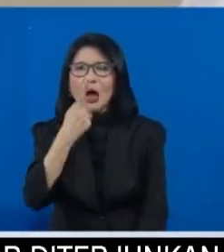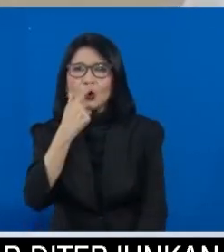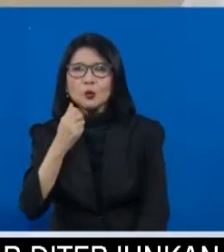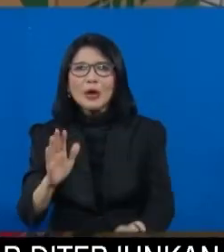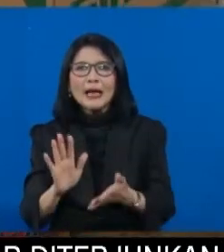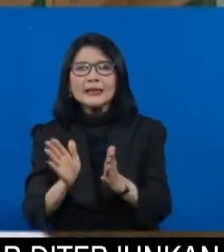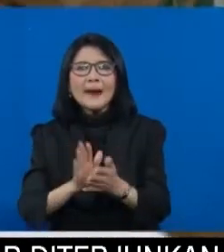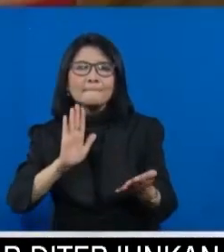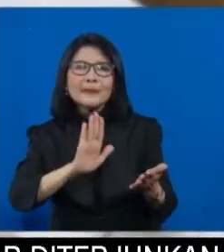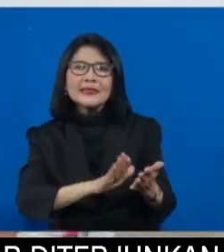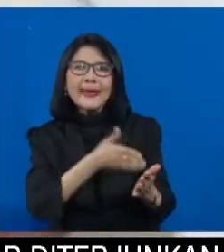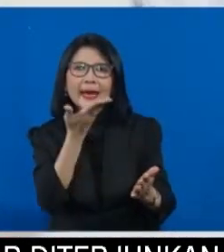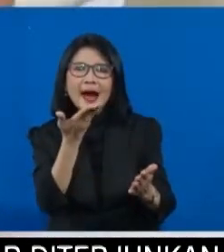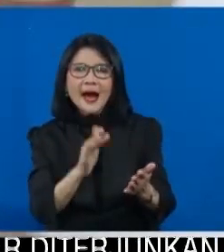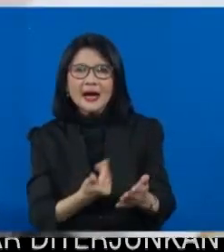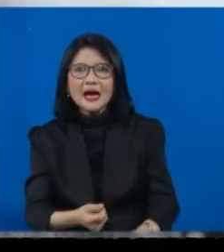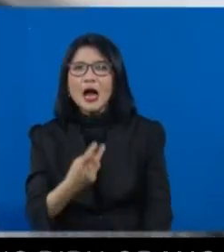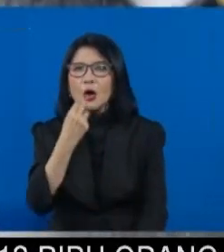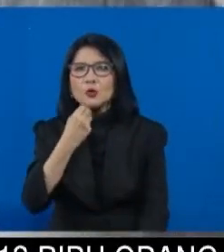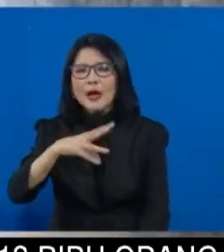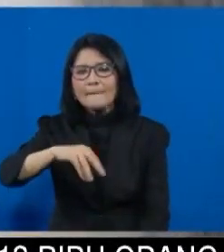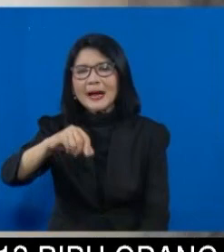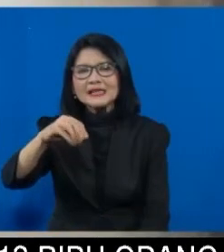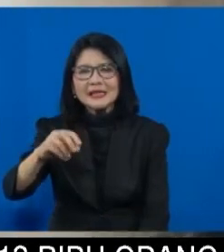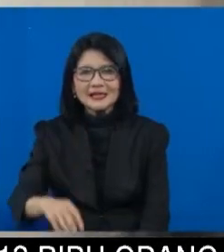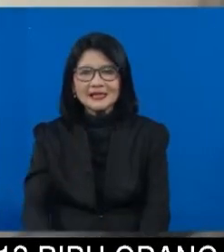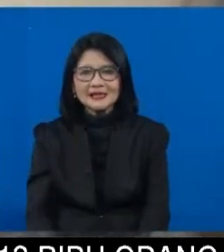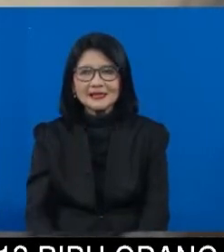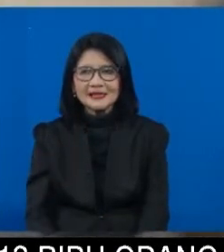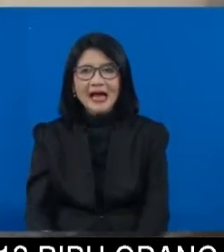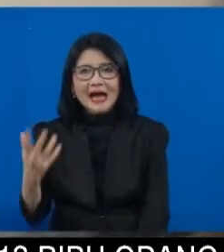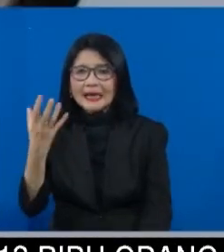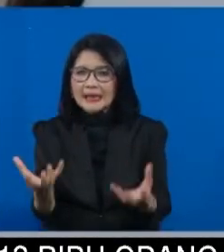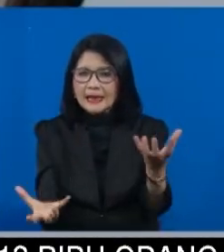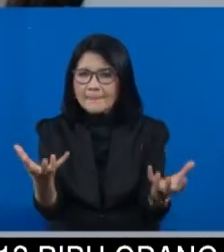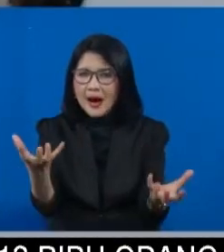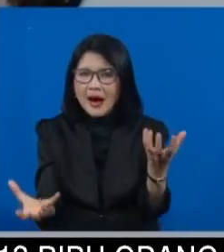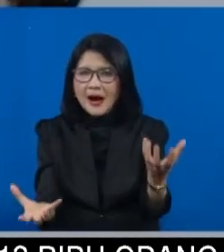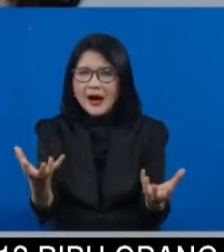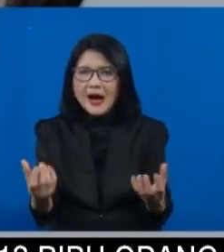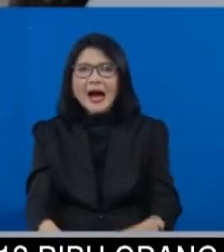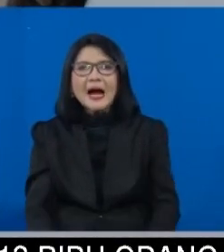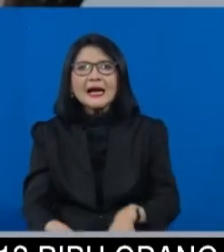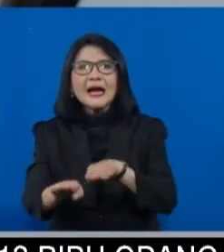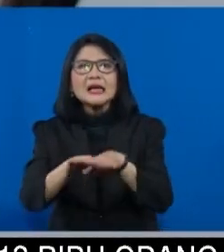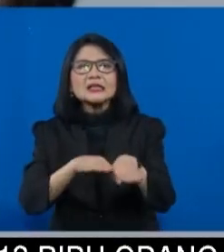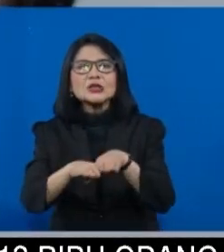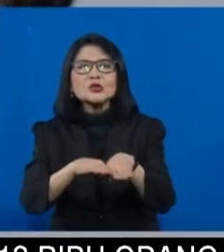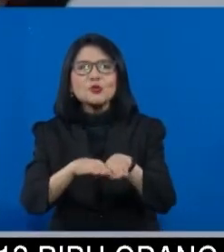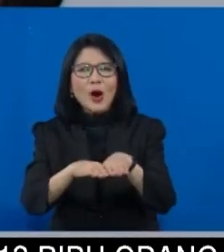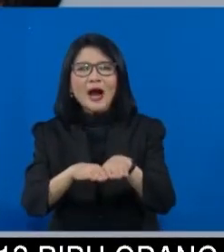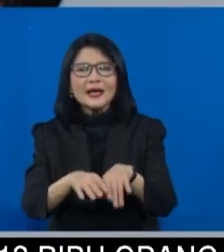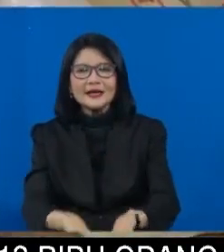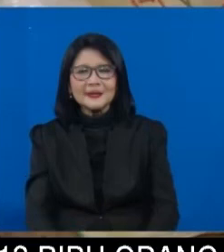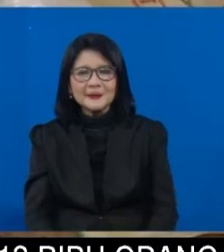mentega. Gula yang digunakan adalah gula pasir. Yuk, kita timbang dulu gulanya agar sesuai dengan komposisi yang